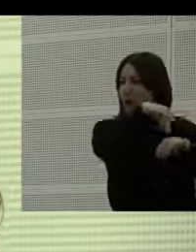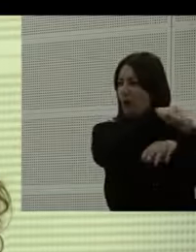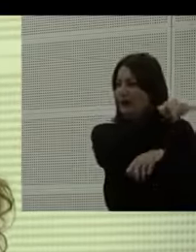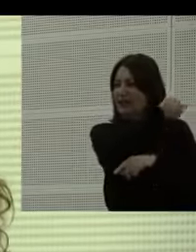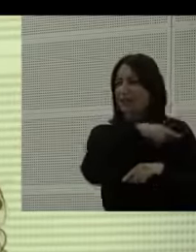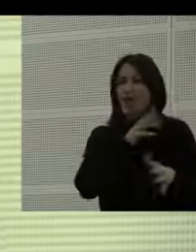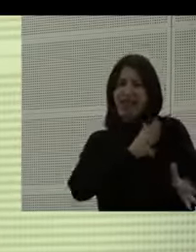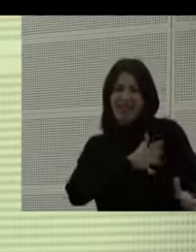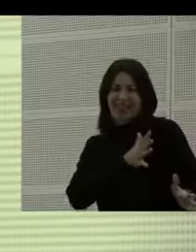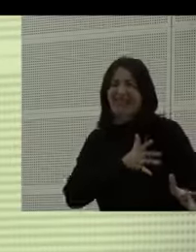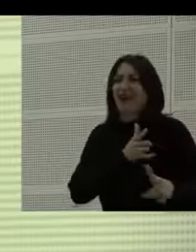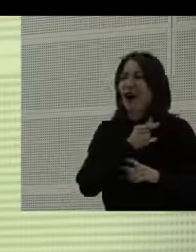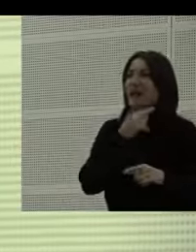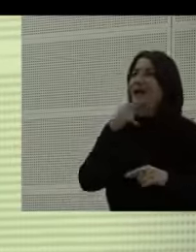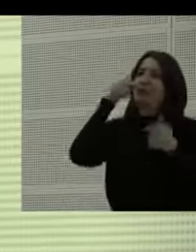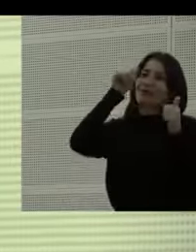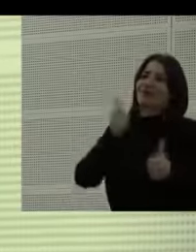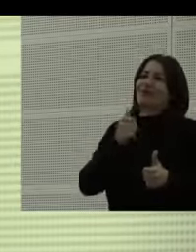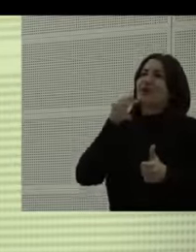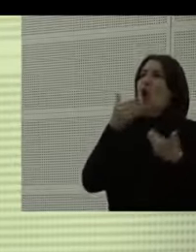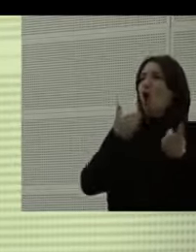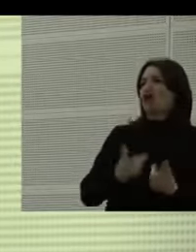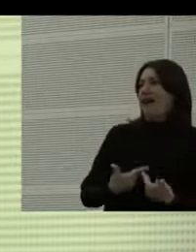con le mie zie, eccetera.